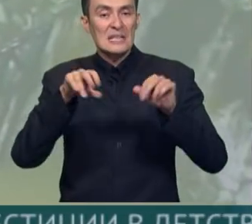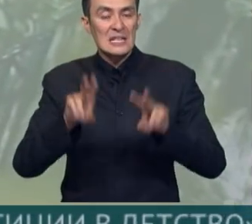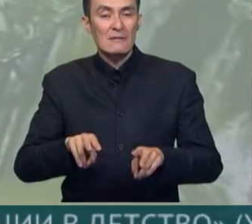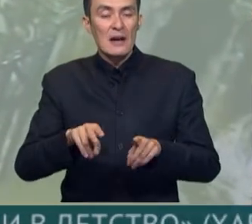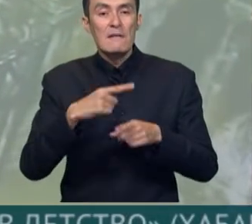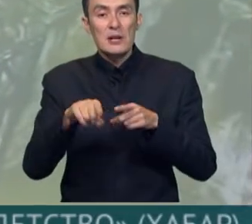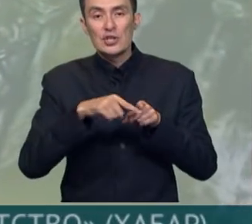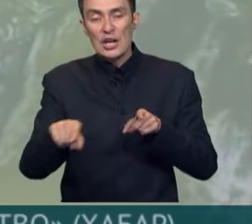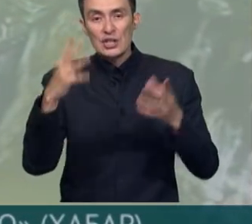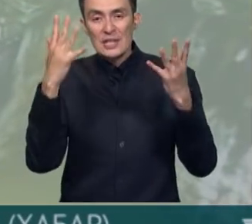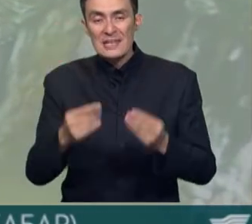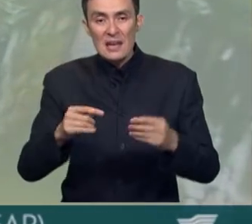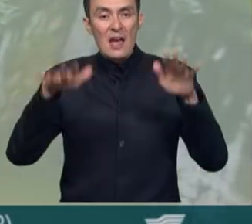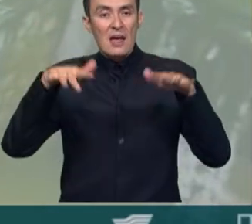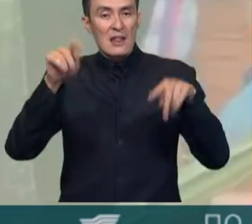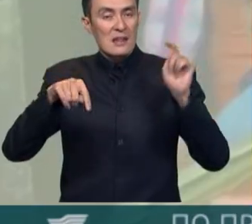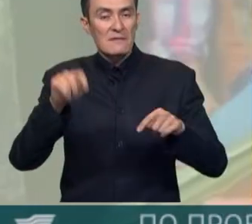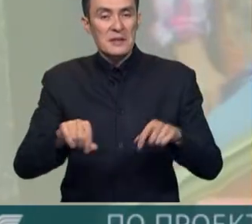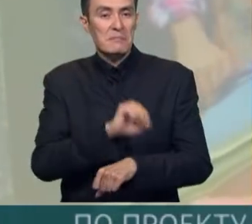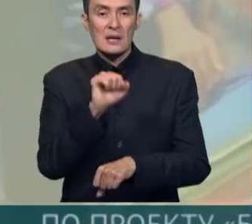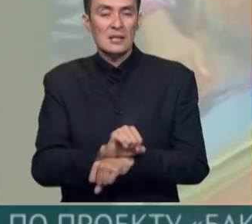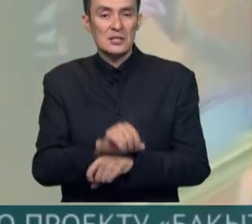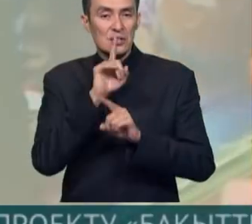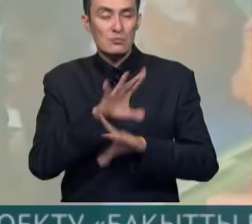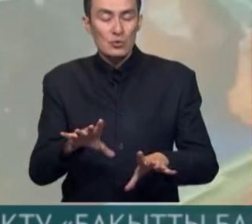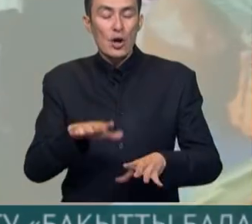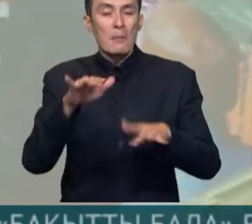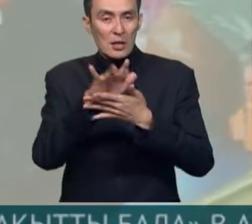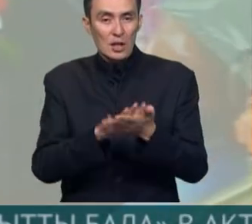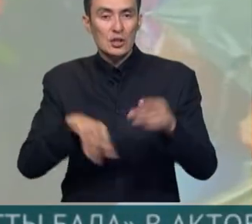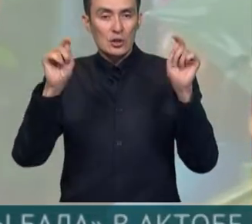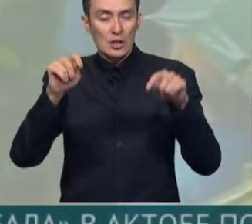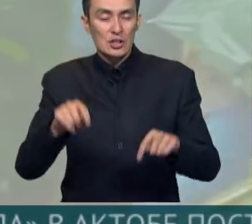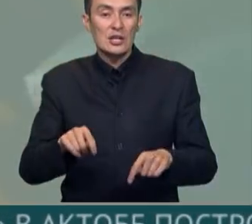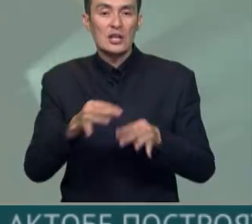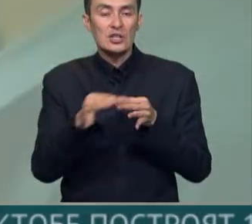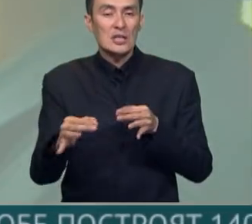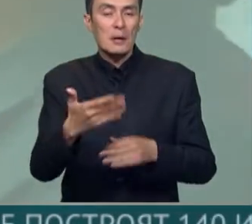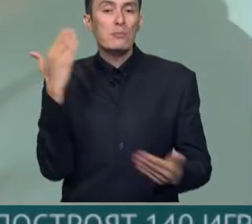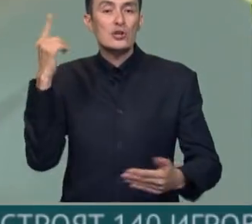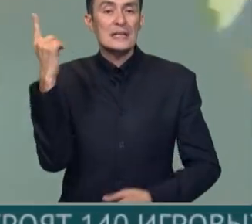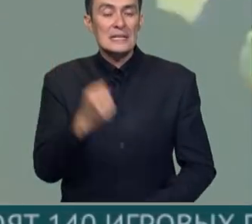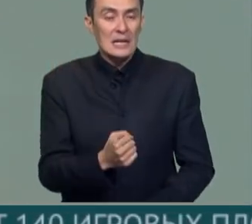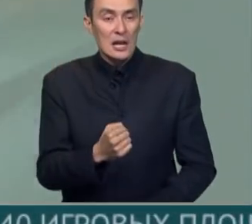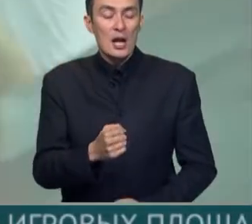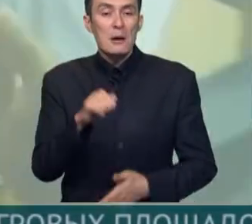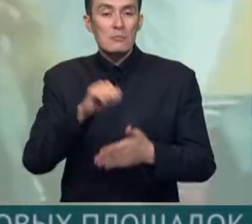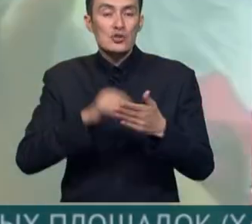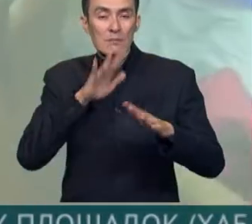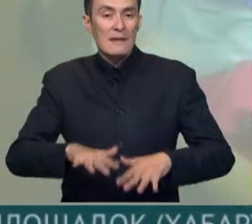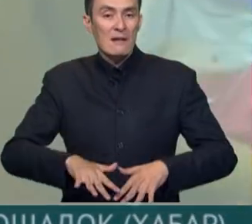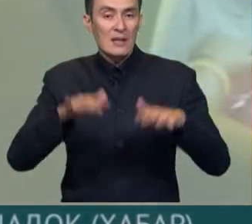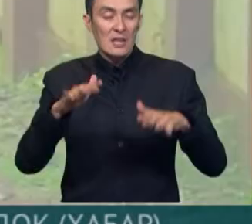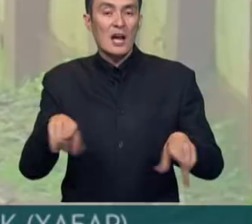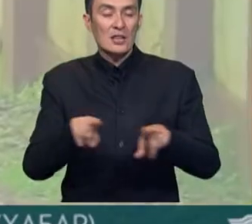в ближайшие дни ливни не прекратятся. Муссонные дожди обрушились на штат на прошлой неделе. Они вызвали